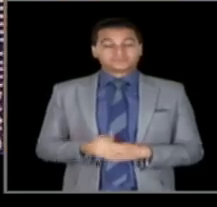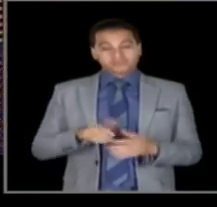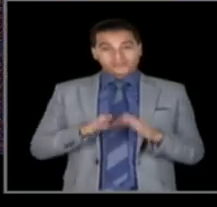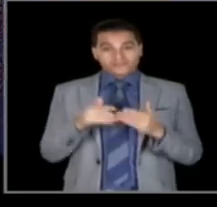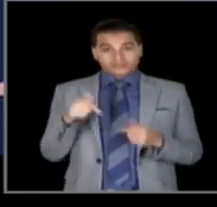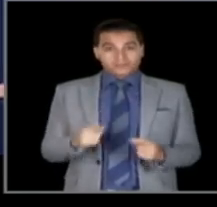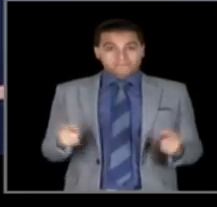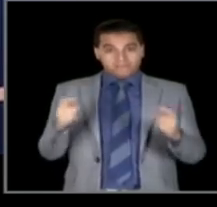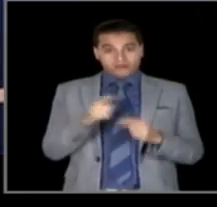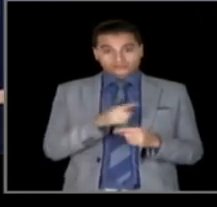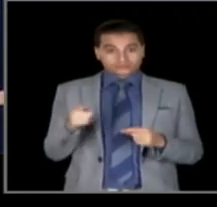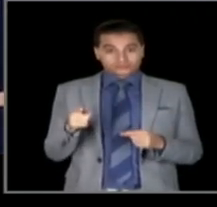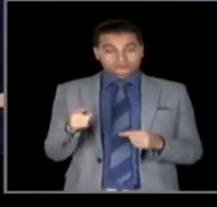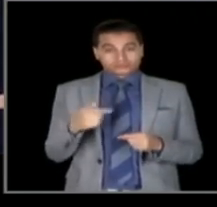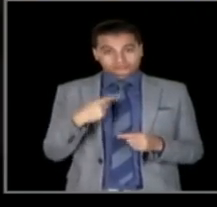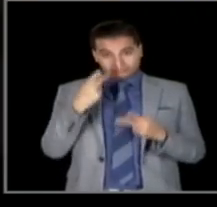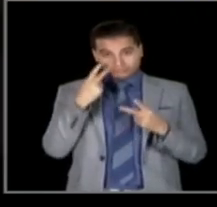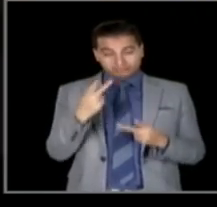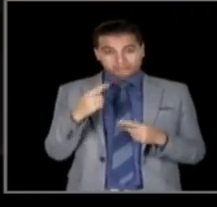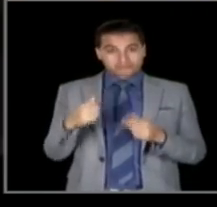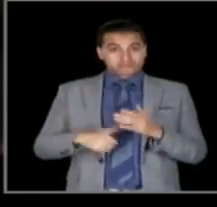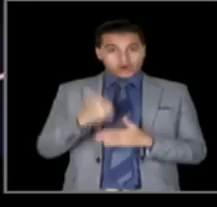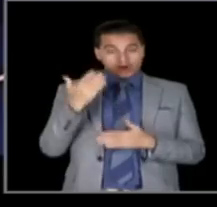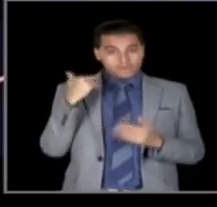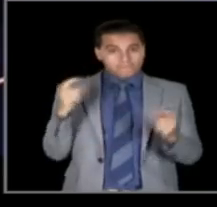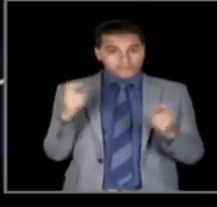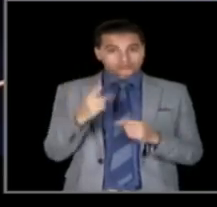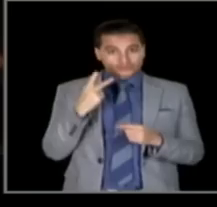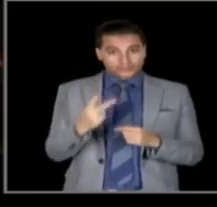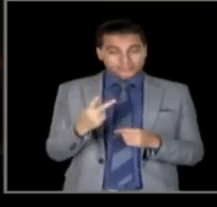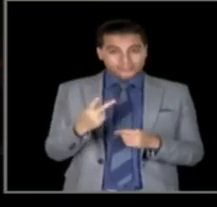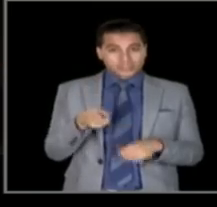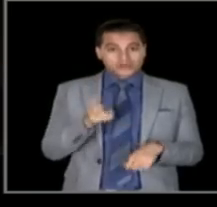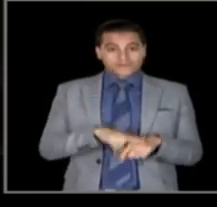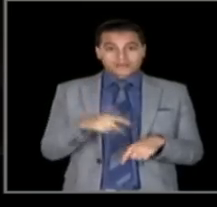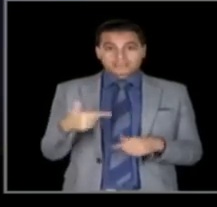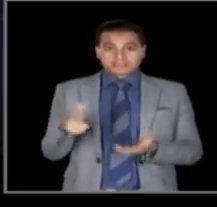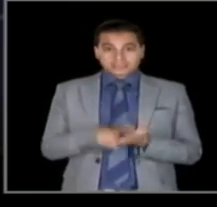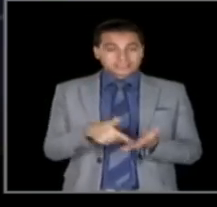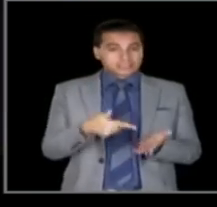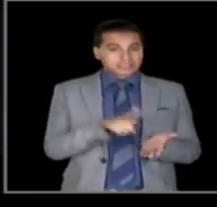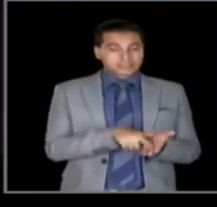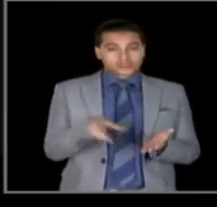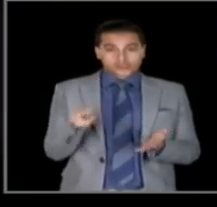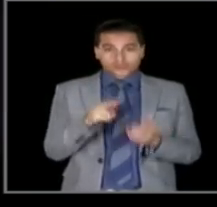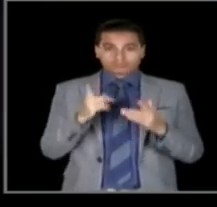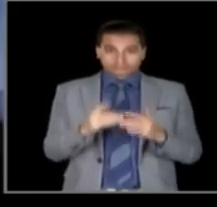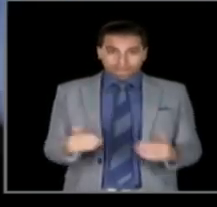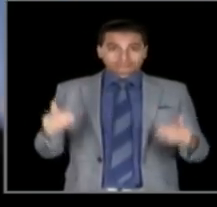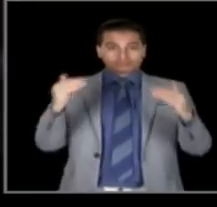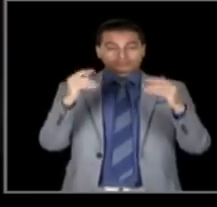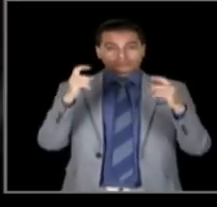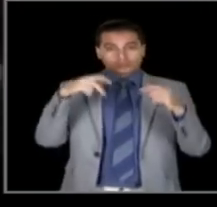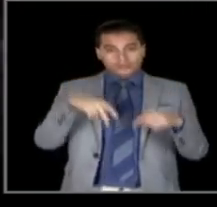فرقتين ماتش النهاردة، فريق النيل وفريق فايترز كسبوا الماتشين اللي فاتوا معاهم 6 نقاط، والاثنين اتأهلوا